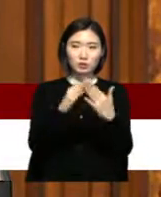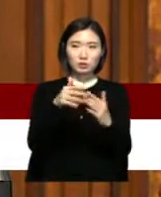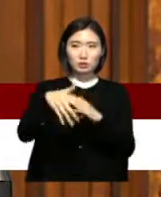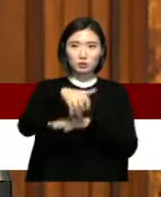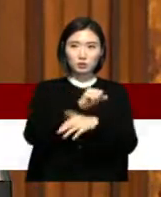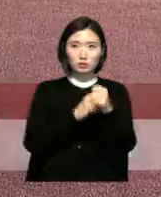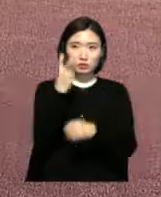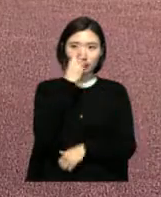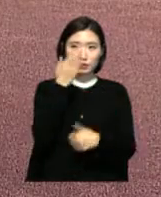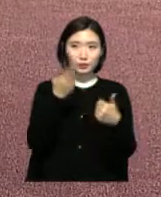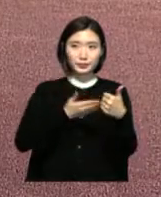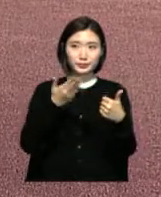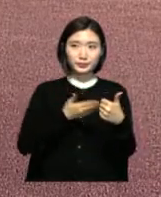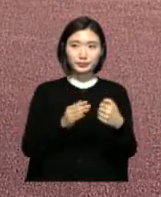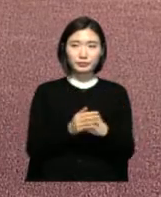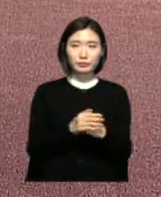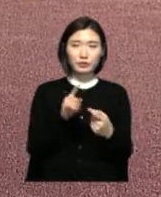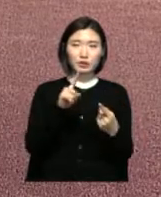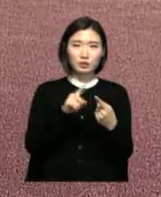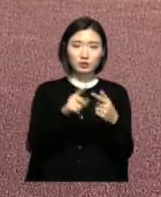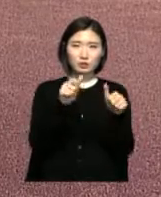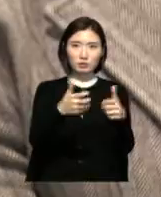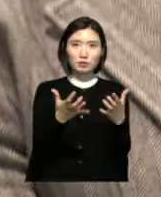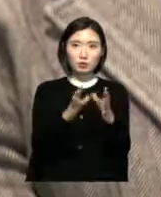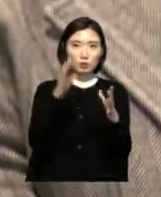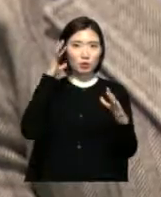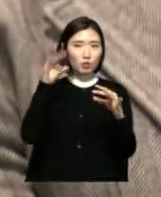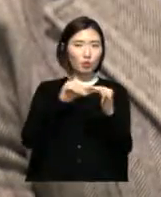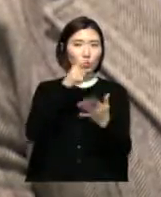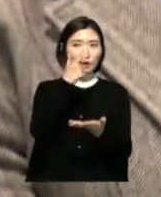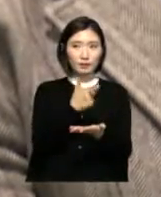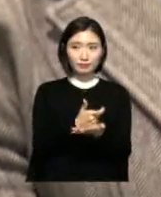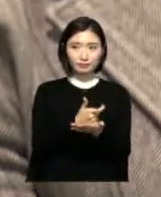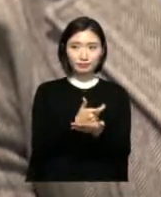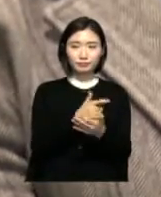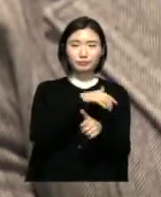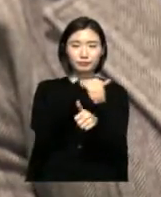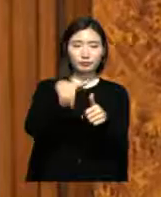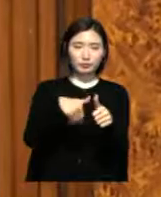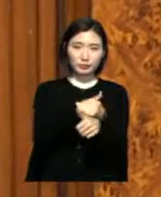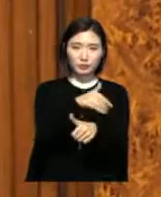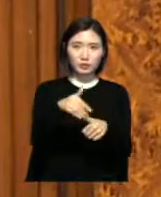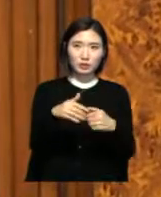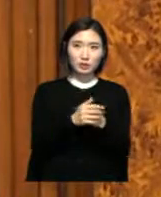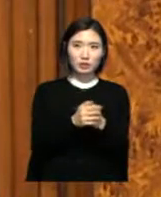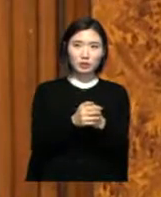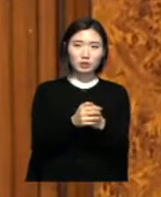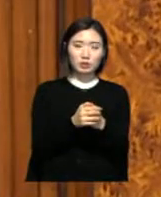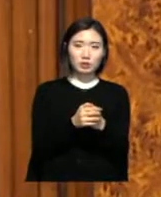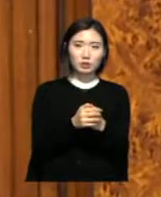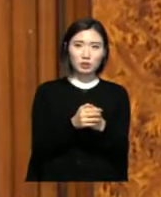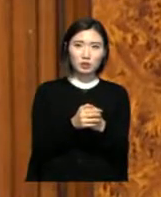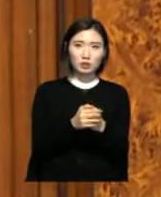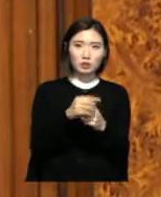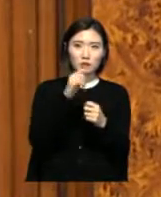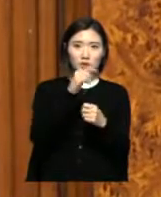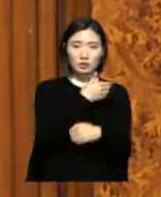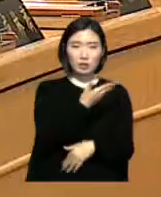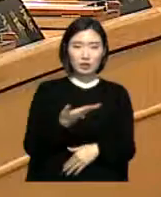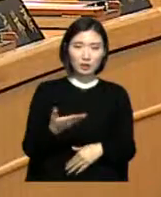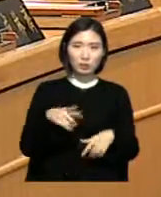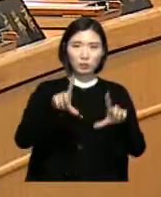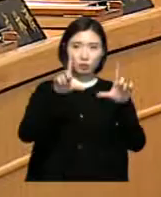주시기 바랍니다. 이에 대해 집행부도 공감하는 분위기입니다. 임시의 구정 연설에서 이해식